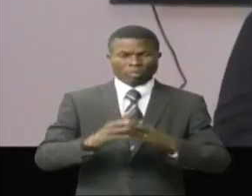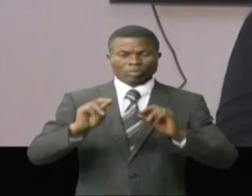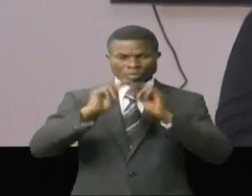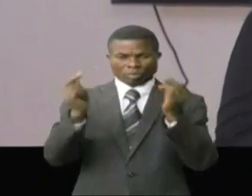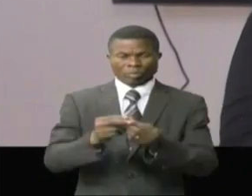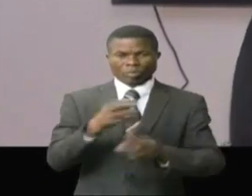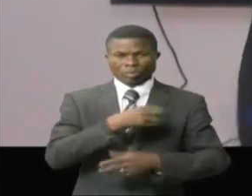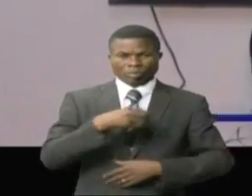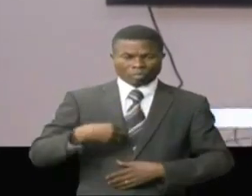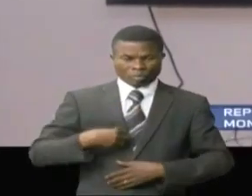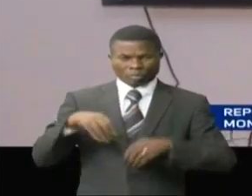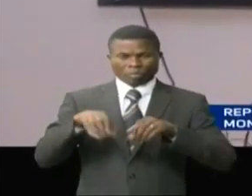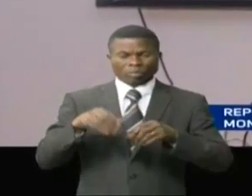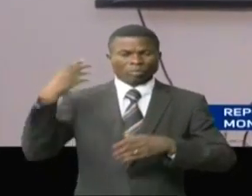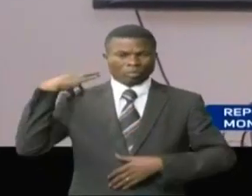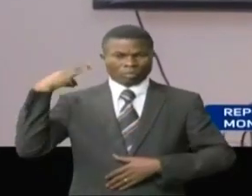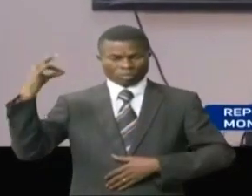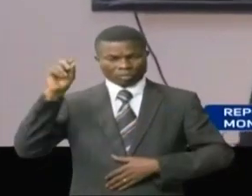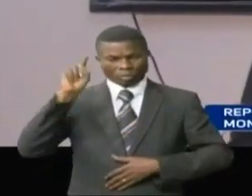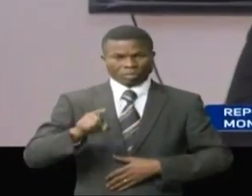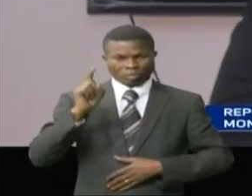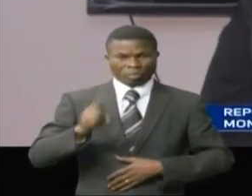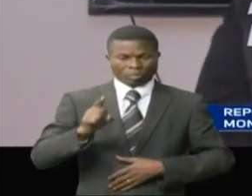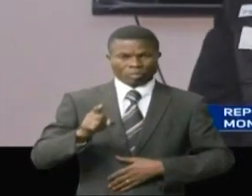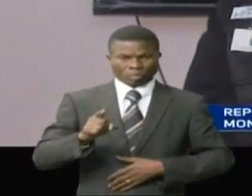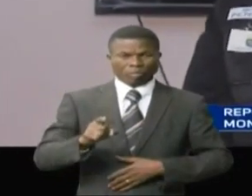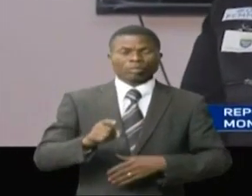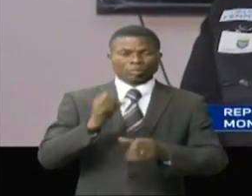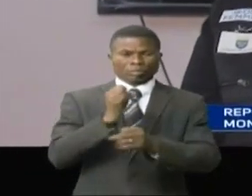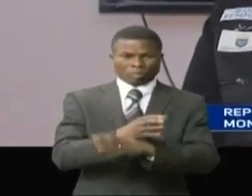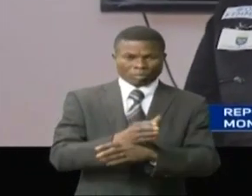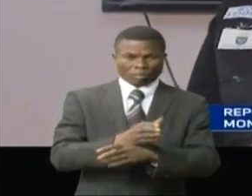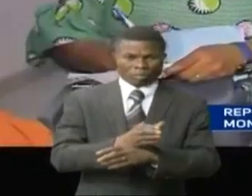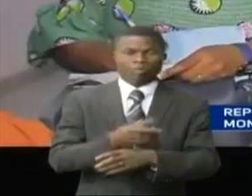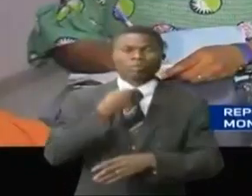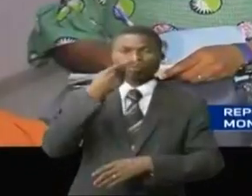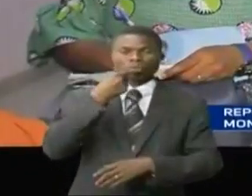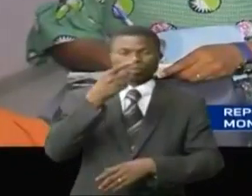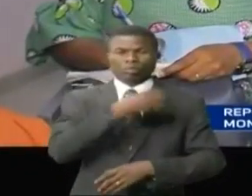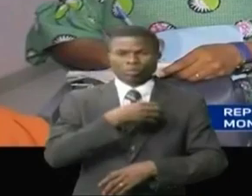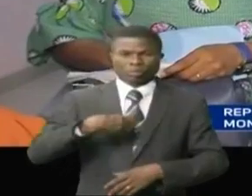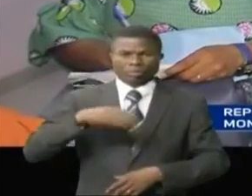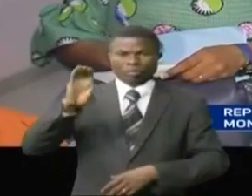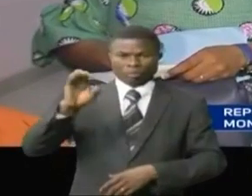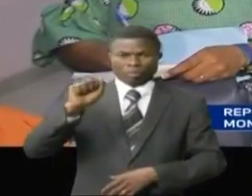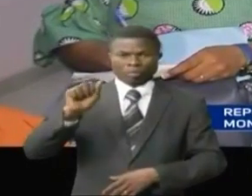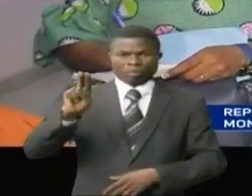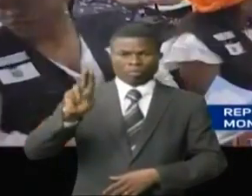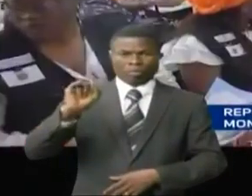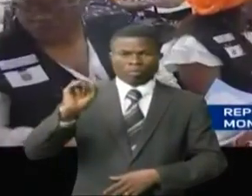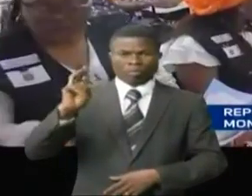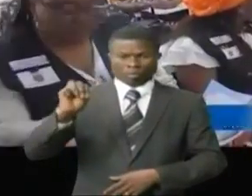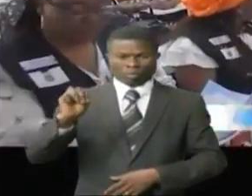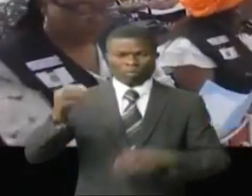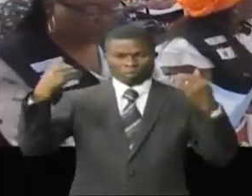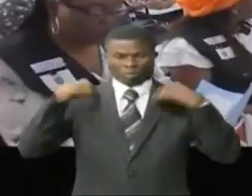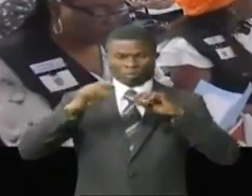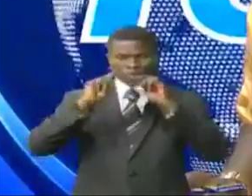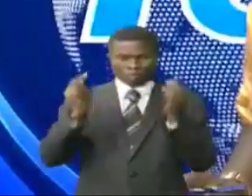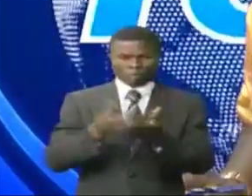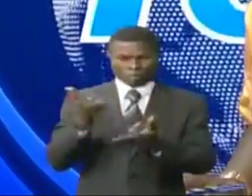DINAFEC, la femme candidate doit être plus que jamais prête, a martelé Karine Kankou, coordonnatrice de ces